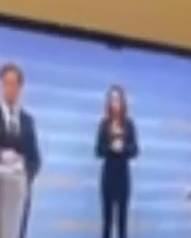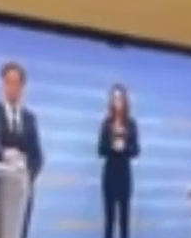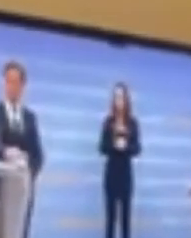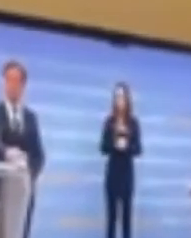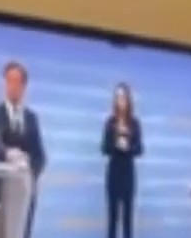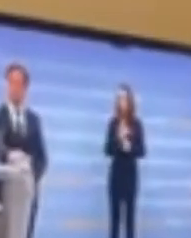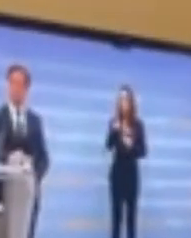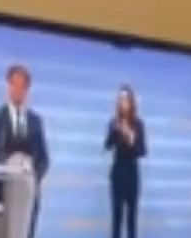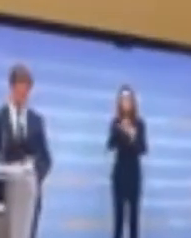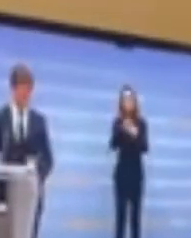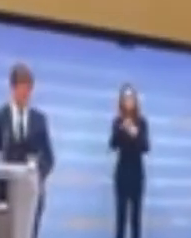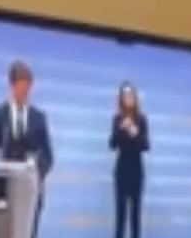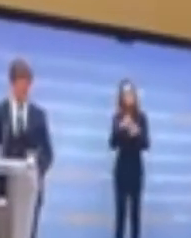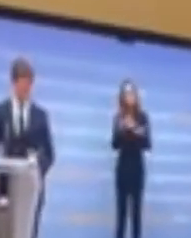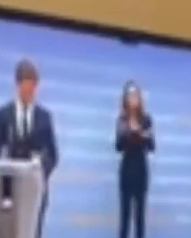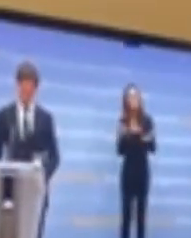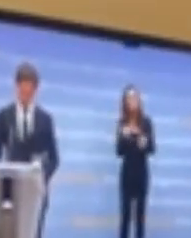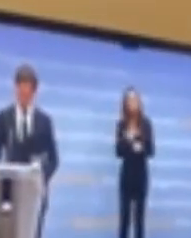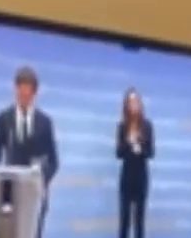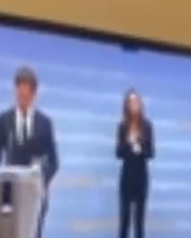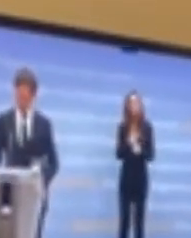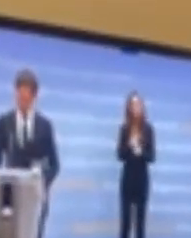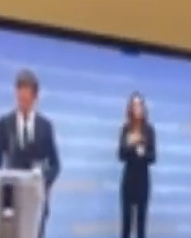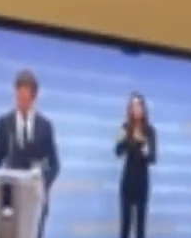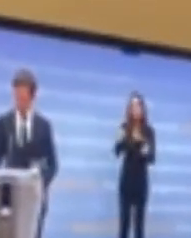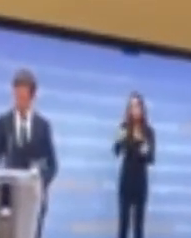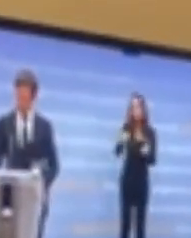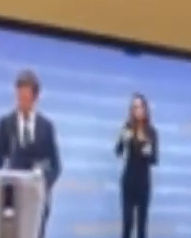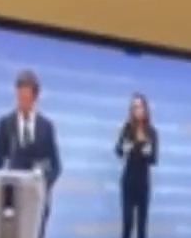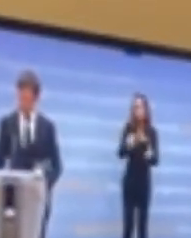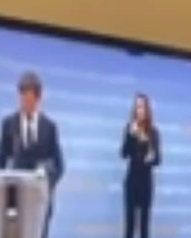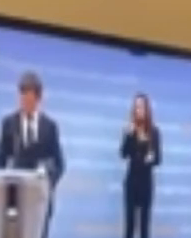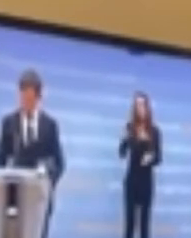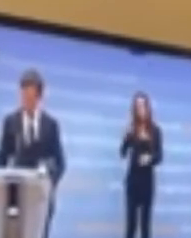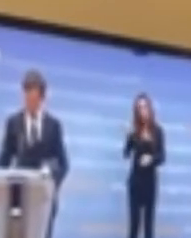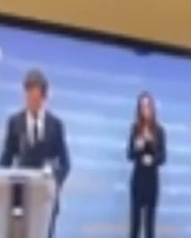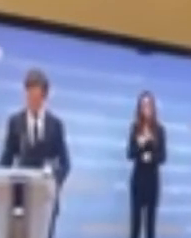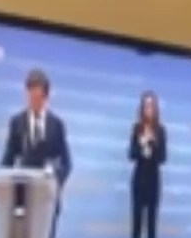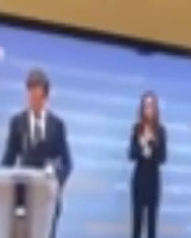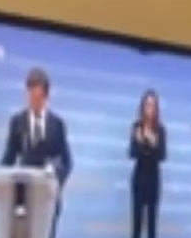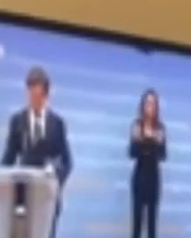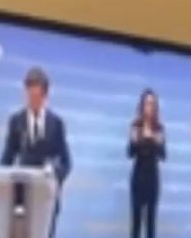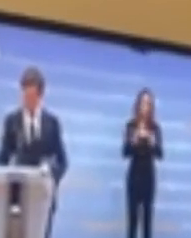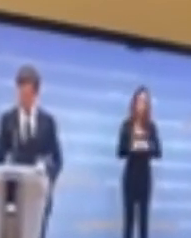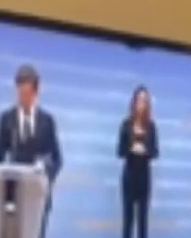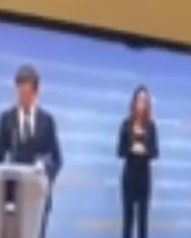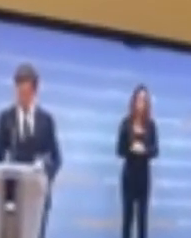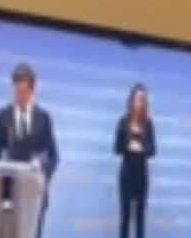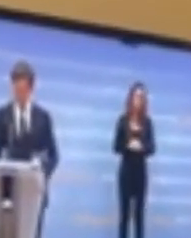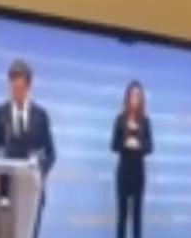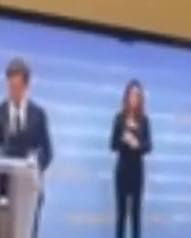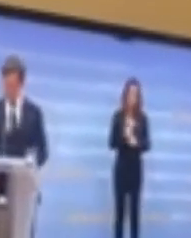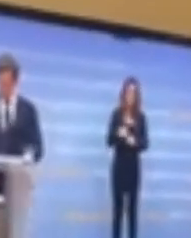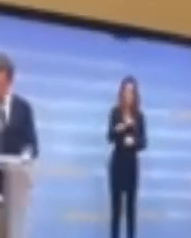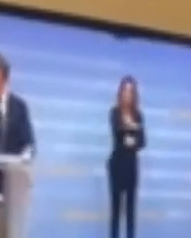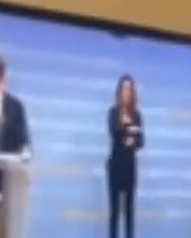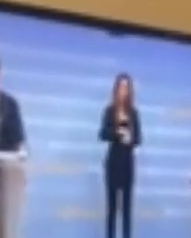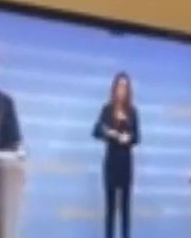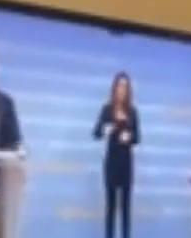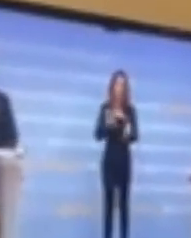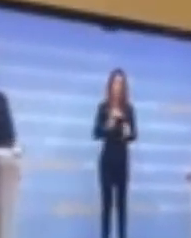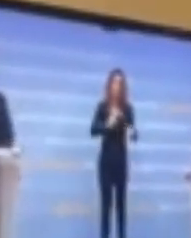even. De afgelopen week ging het natuurlijk elke keer gehamerd op het belang van thuiswerken. Daar, op de werkvloer vinden nog steeds veel besmettingen